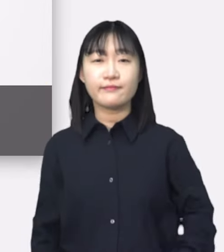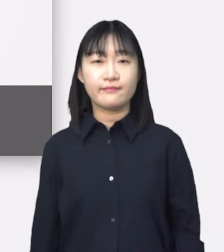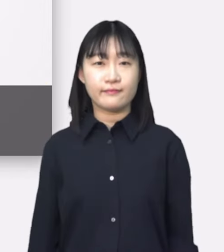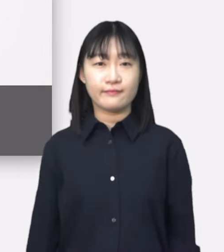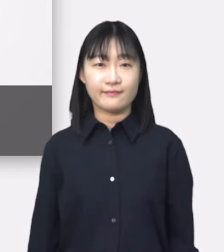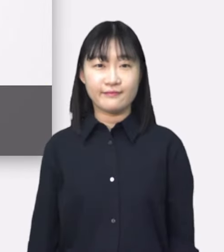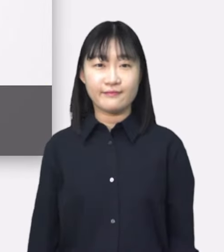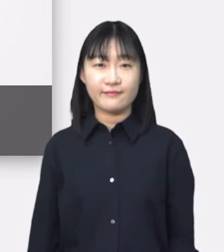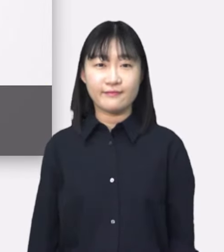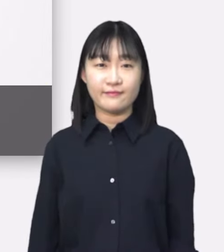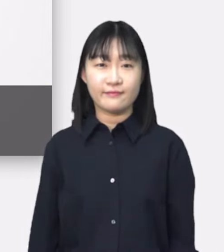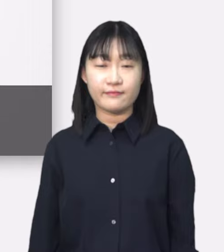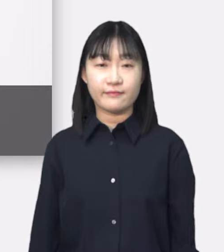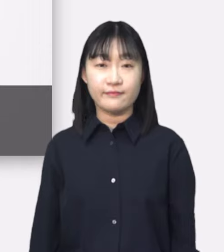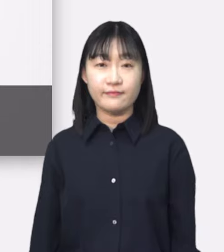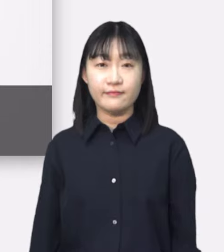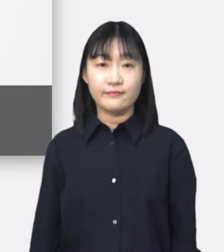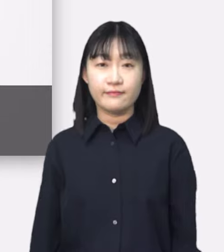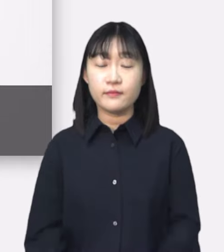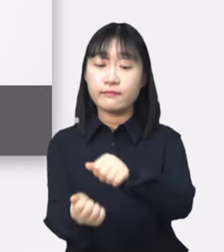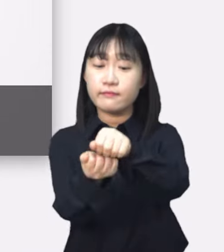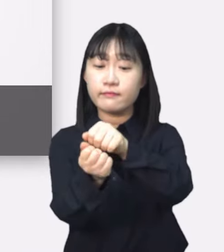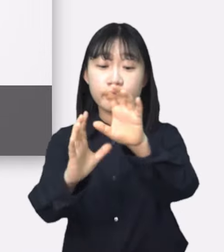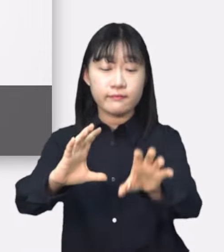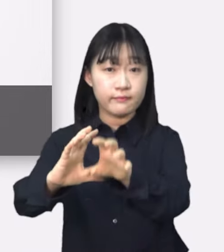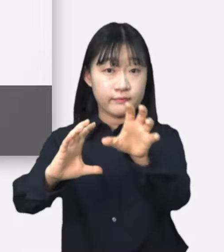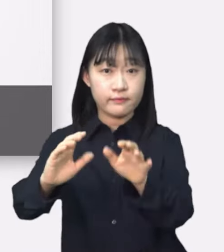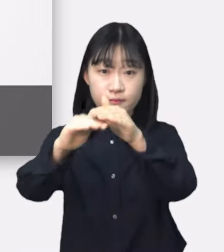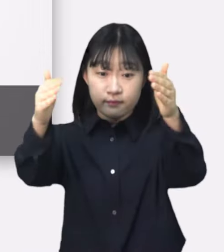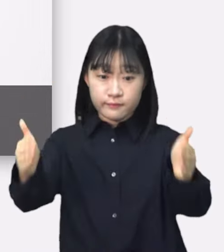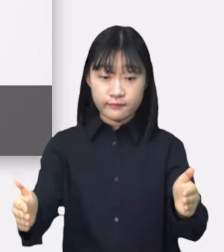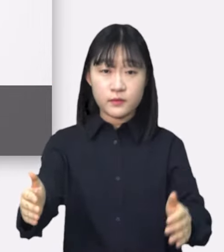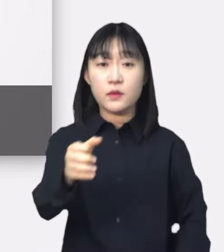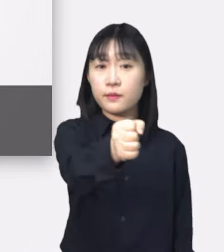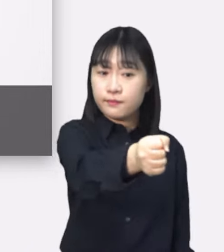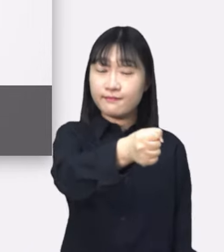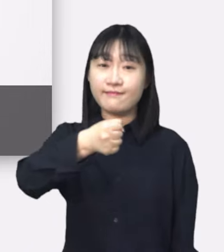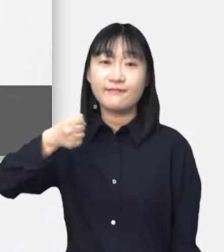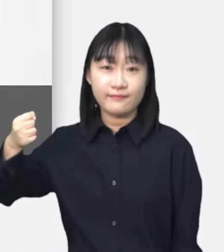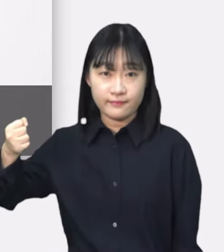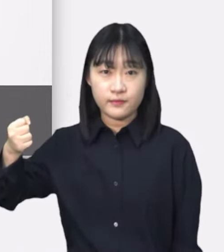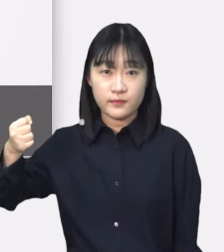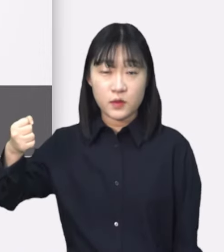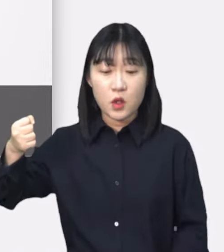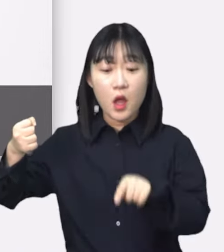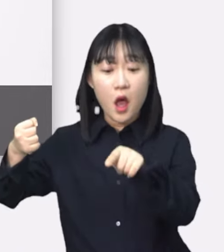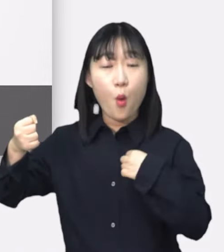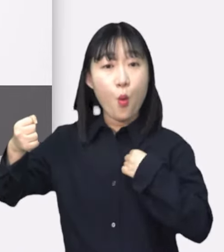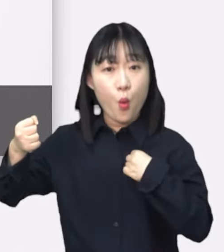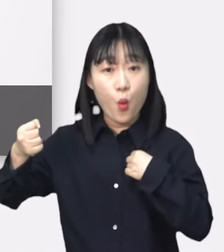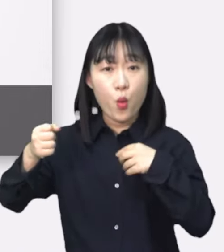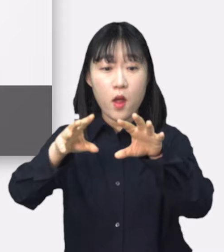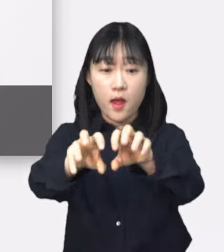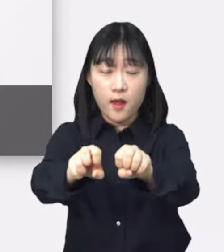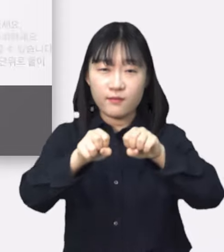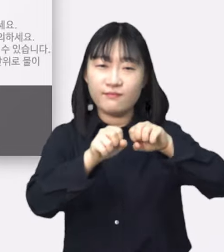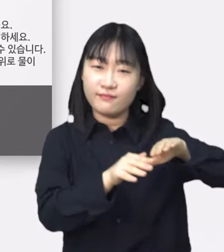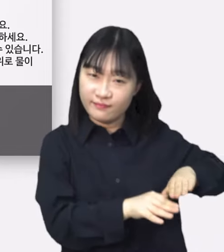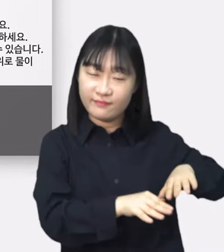먼저 세탁기 내부의 동결을 제거하기 위해 도어를 열고 옷감을 꺼내주세요.